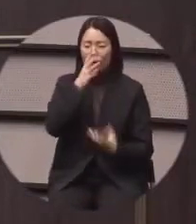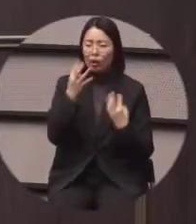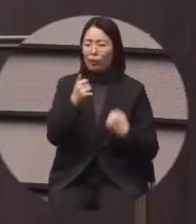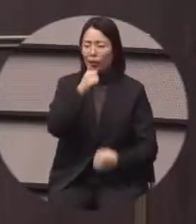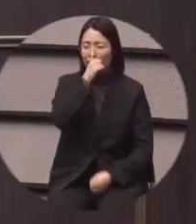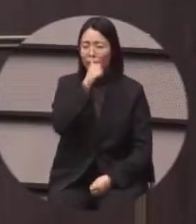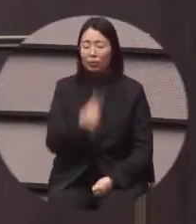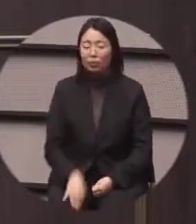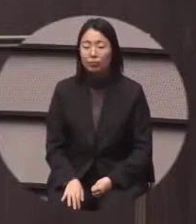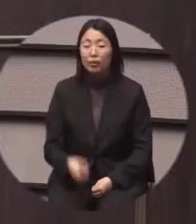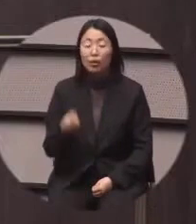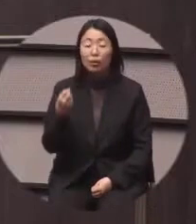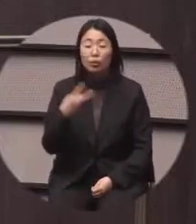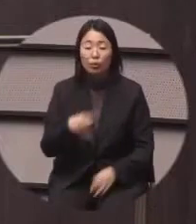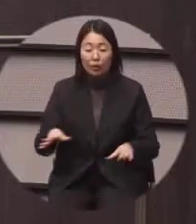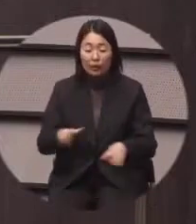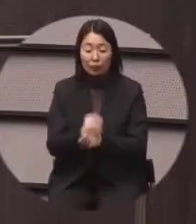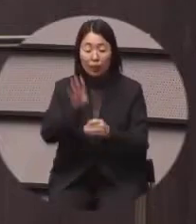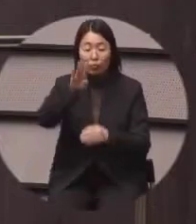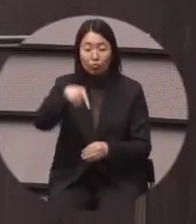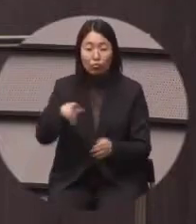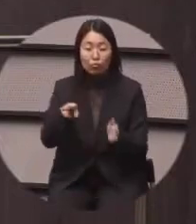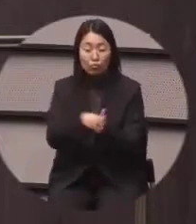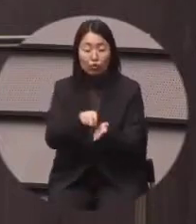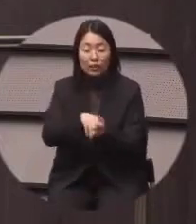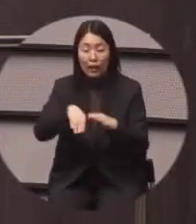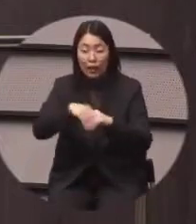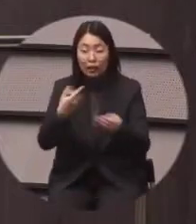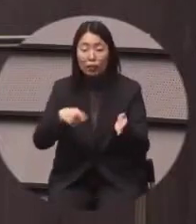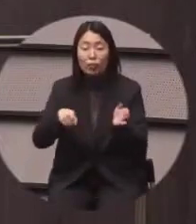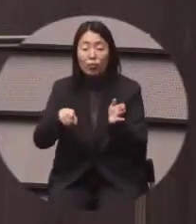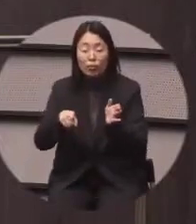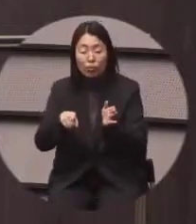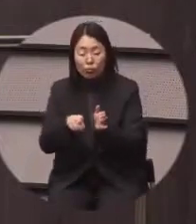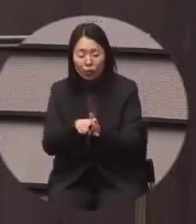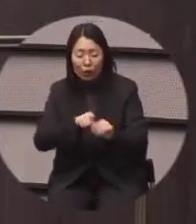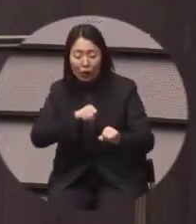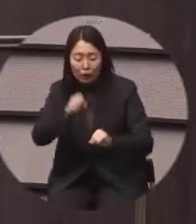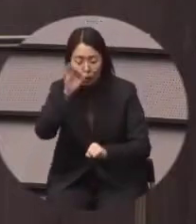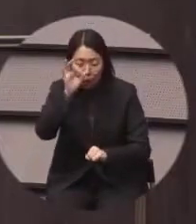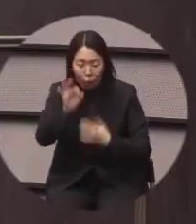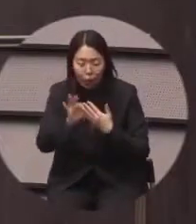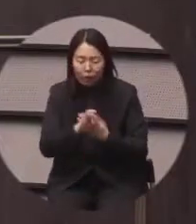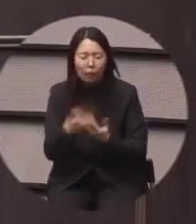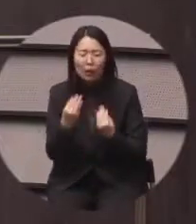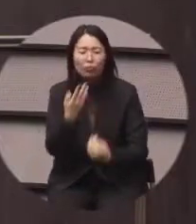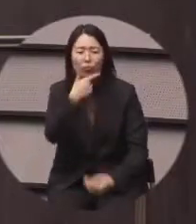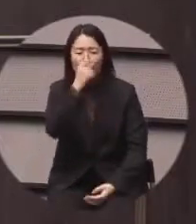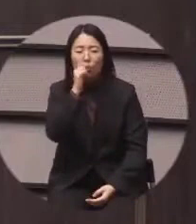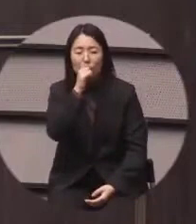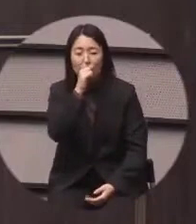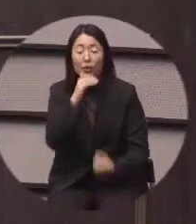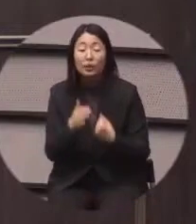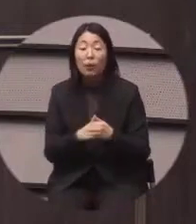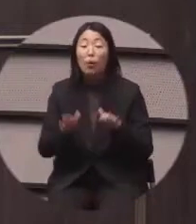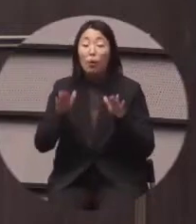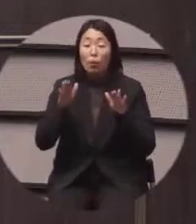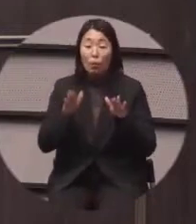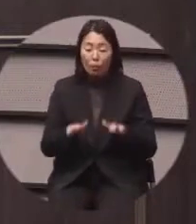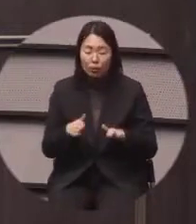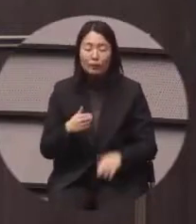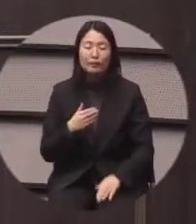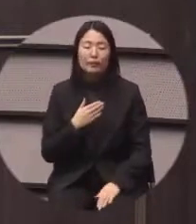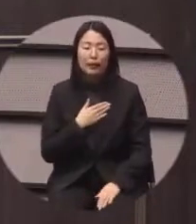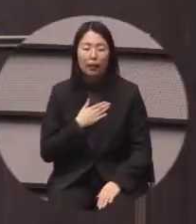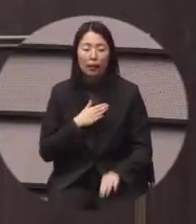또한 집행부의 문제를 해결하기 위한 방안으로는 부족함이 있어 보였습니다. 이에 오늘 이 자리에서 본